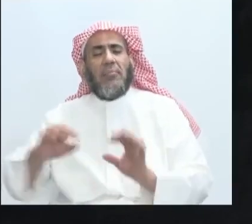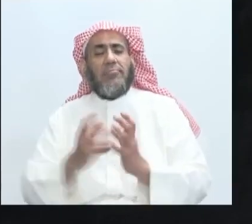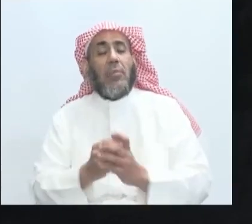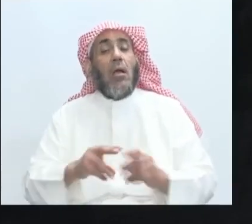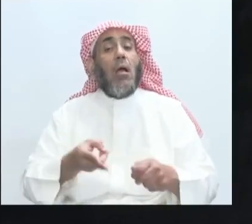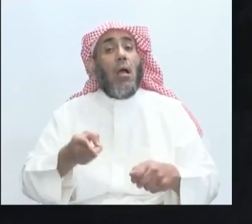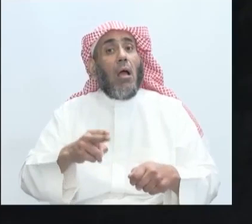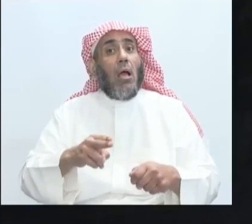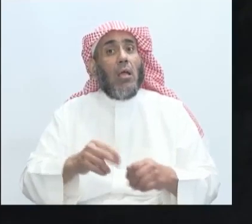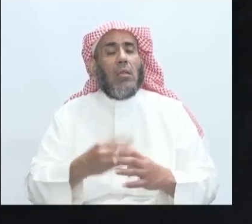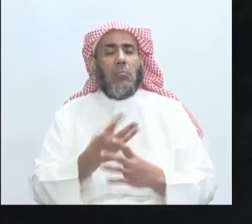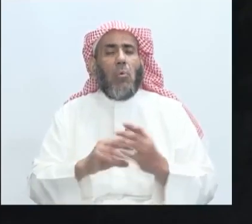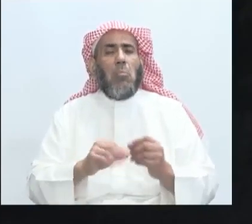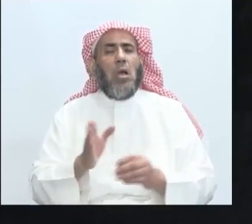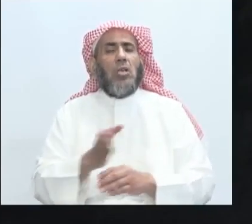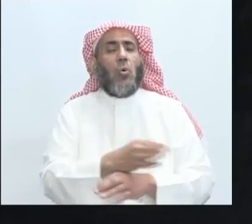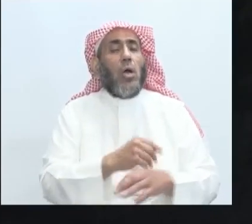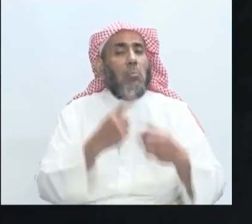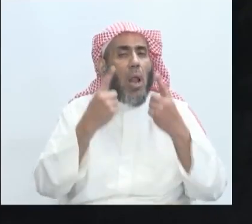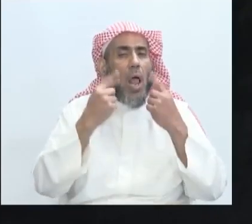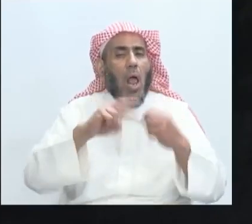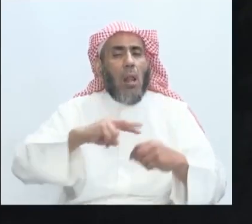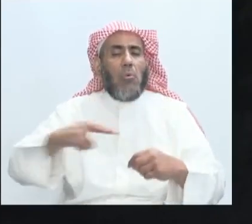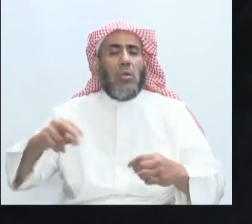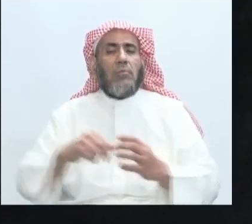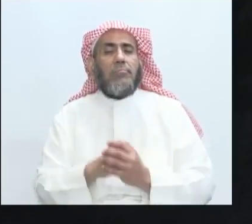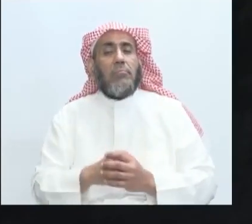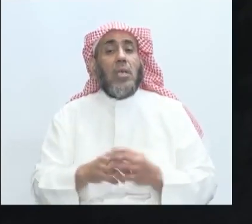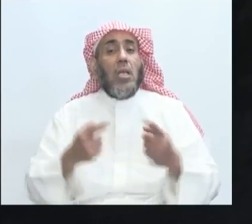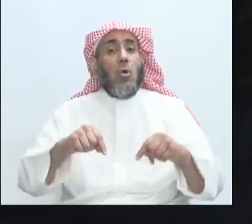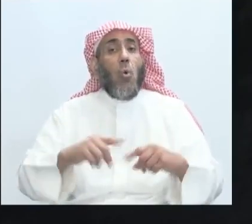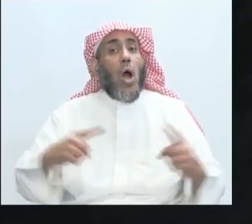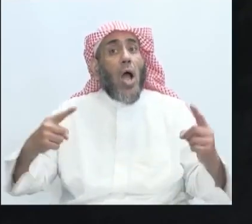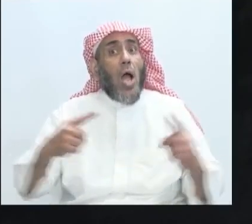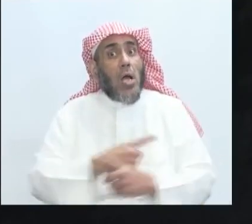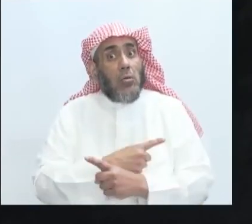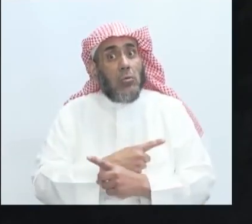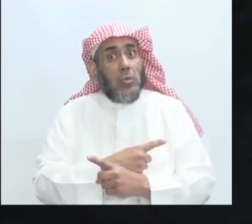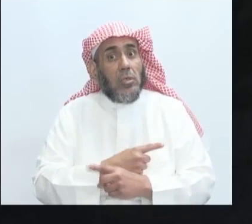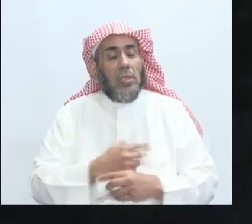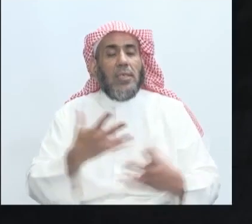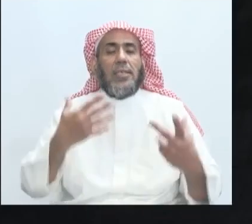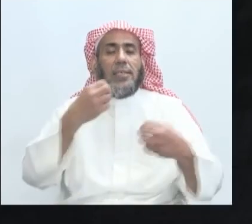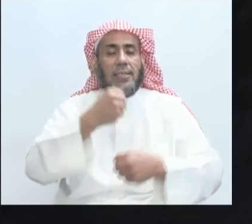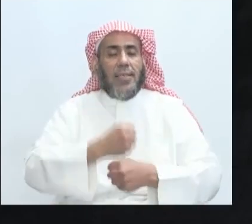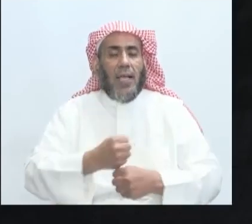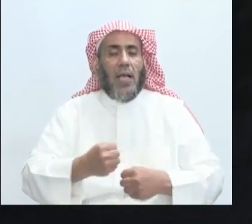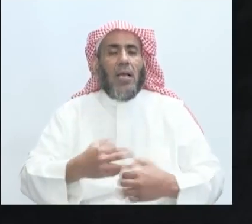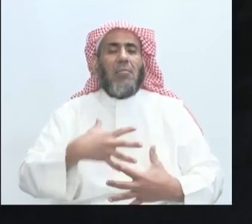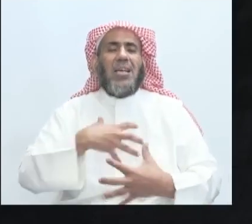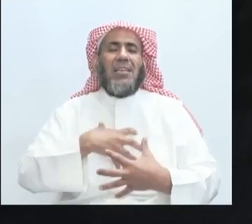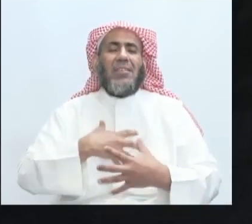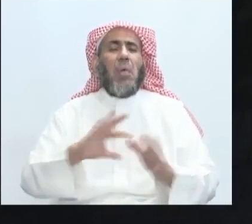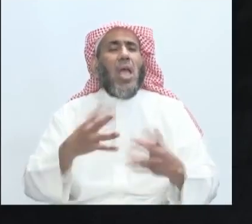ايضا ابنائي وبنات الطلاب مع جوانب الحياه المختلفه اذا هو عكس للصحه النفسيه ما هي الصحه